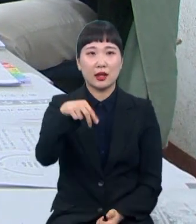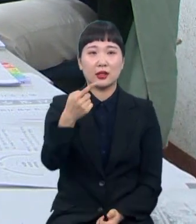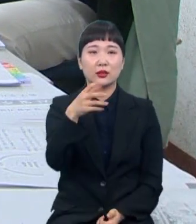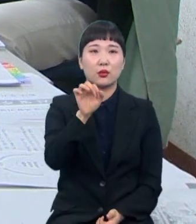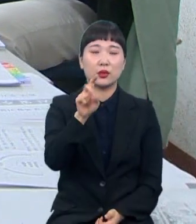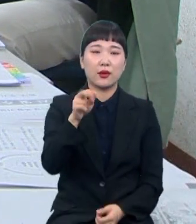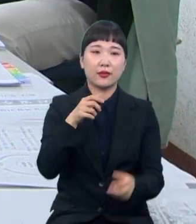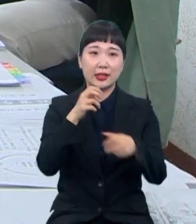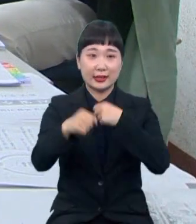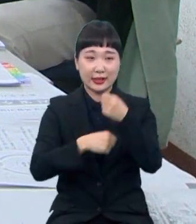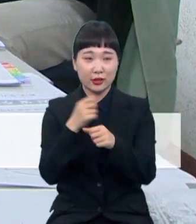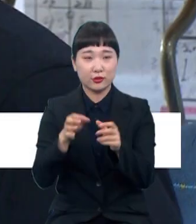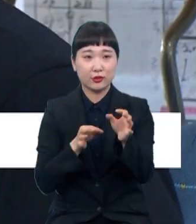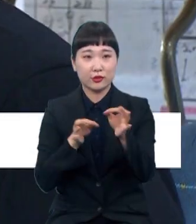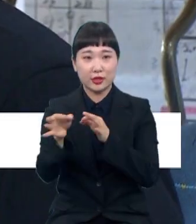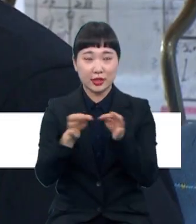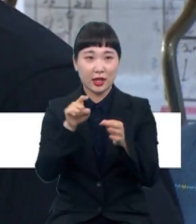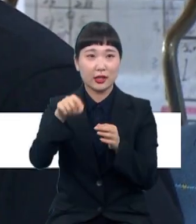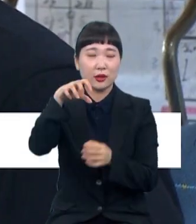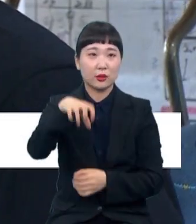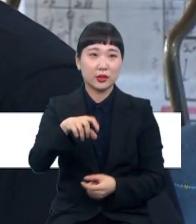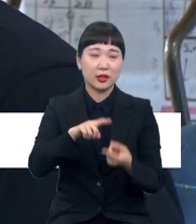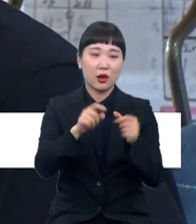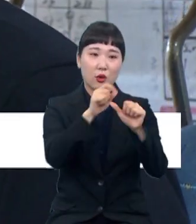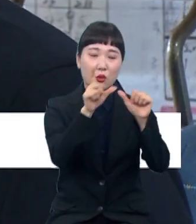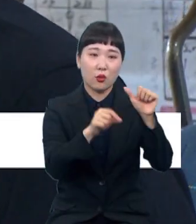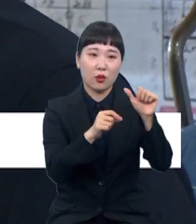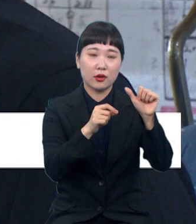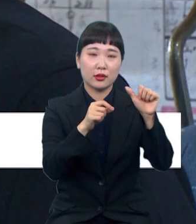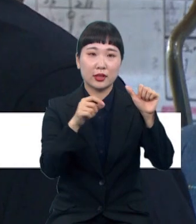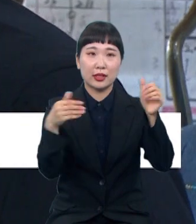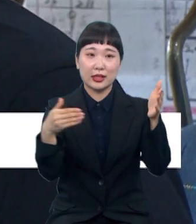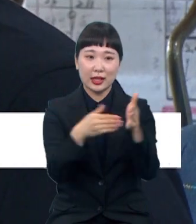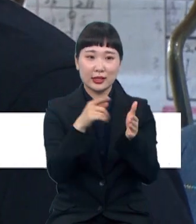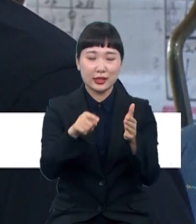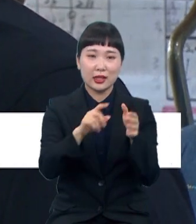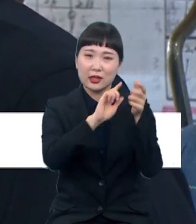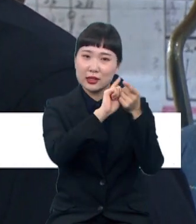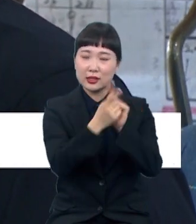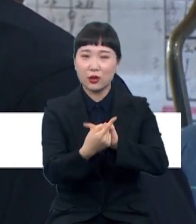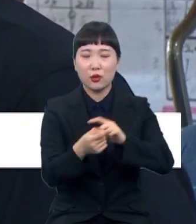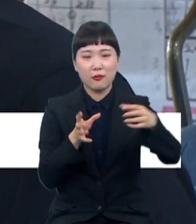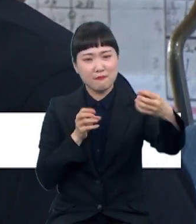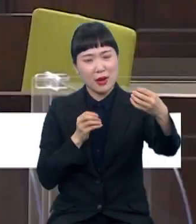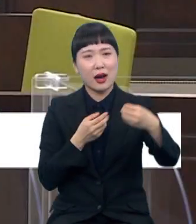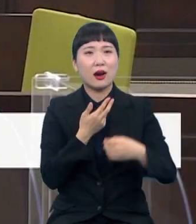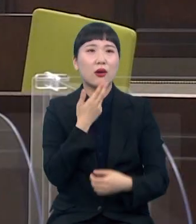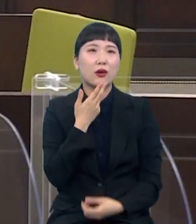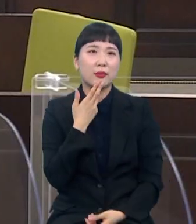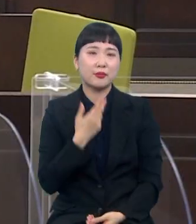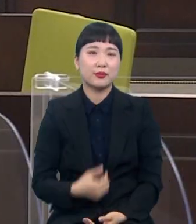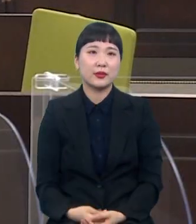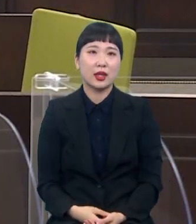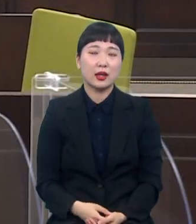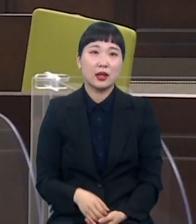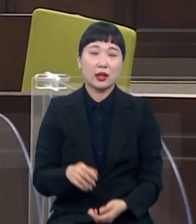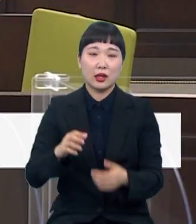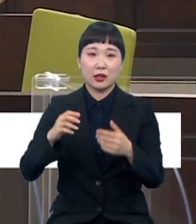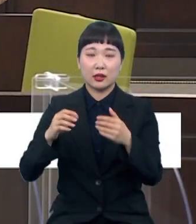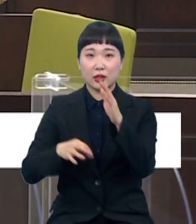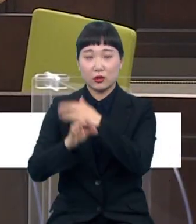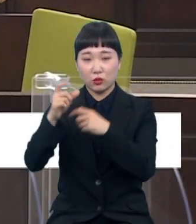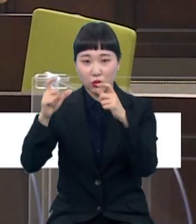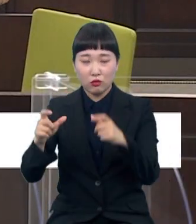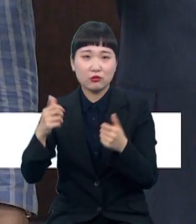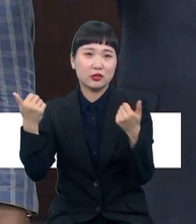송현자유시장 상인들은 인천시가 첫 설명회가 열린 5월까지 단 한 차례의 소통도 없었다고 주장합니다. 동구에도 일방